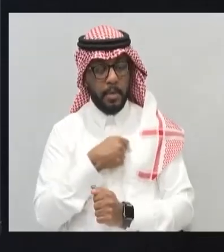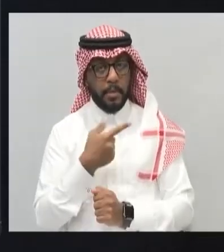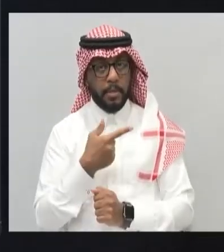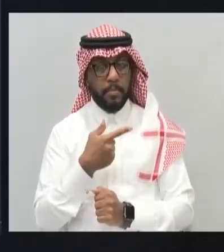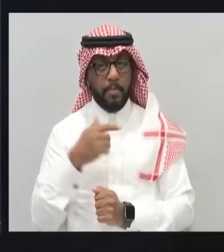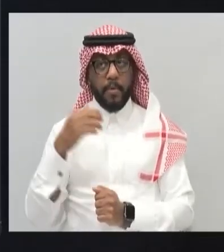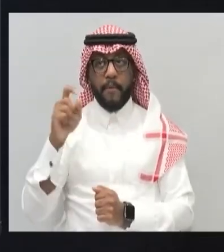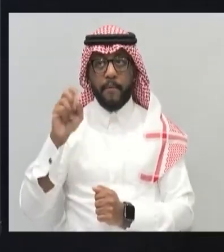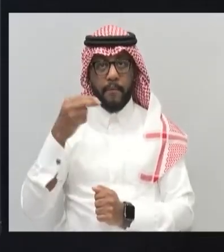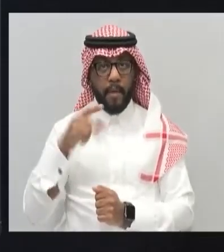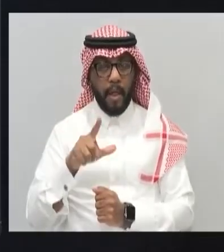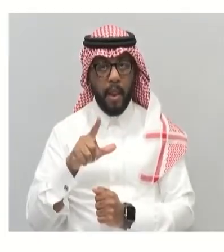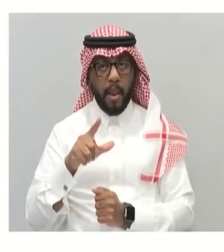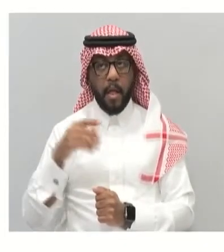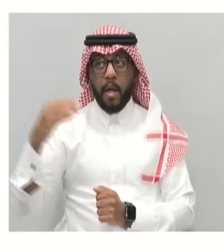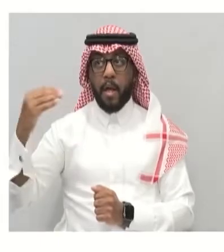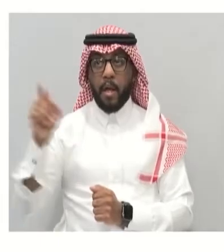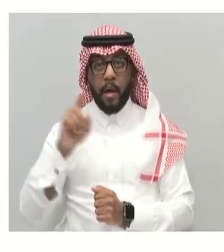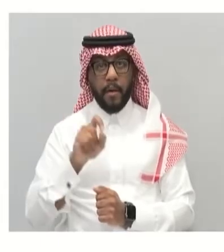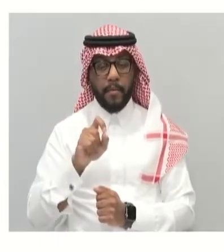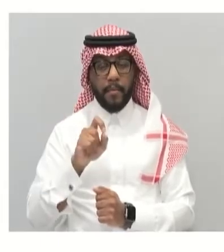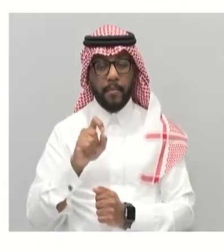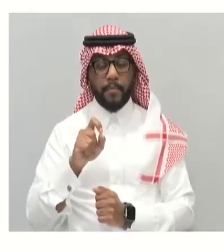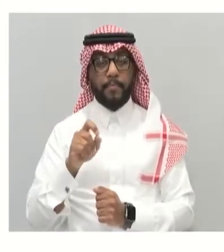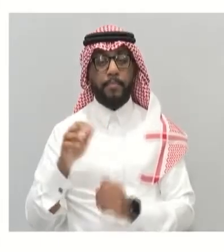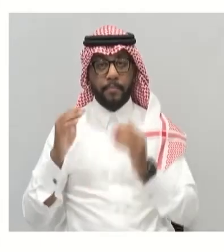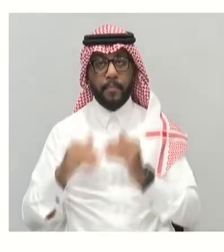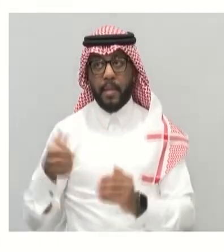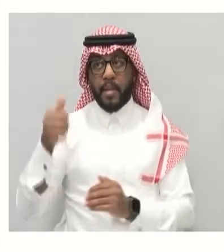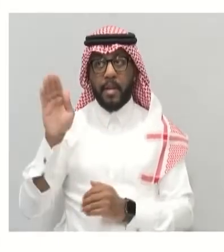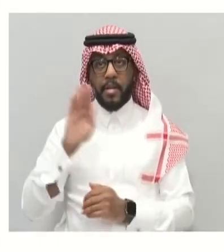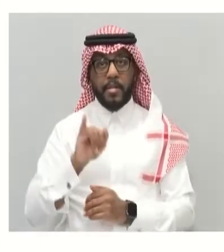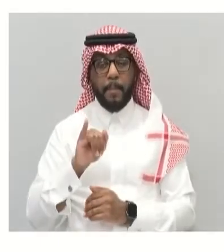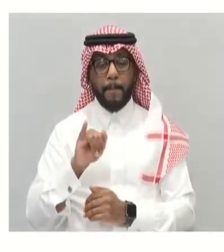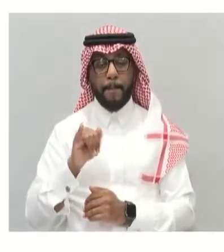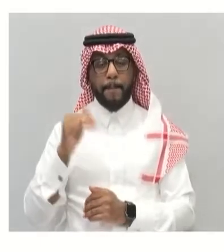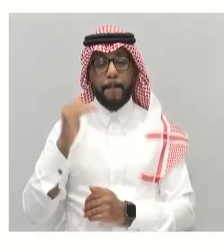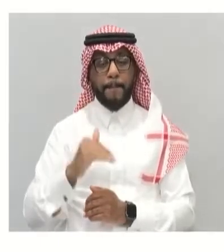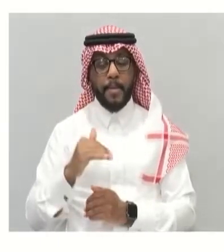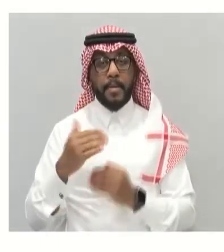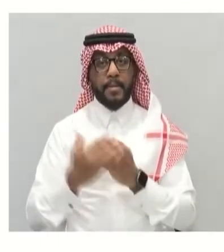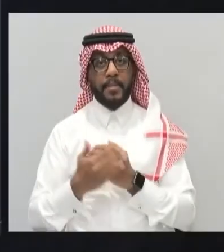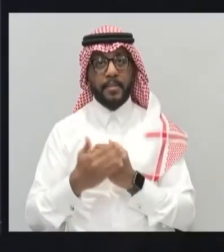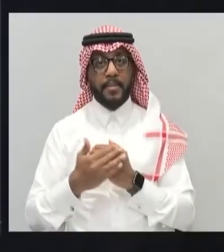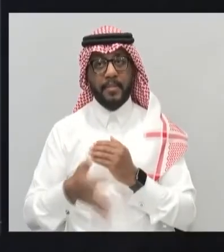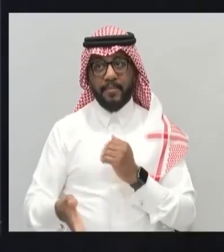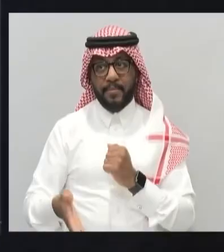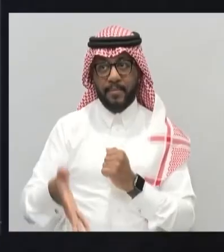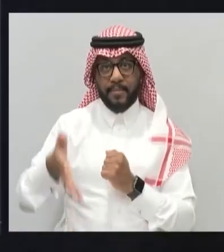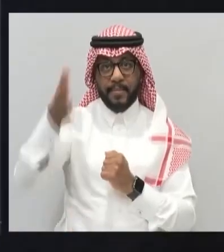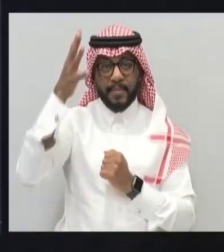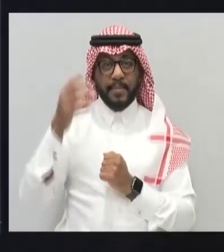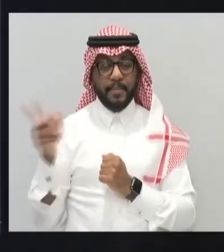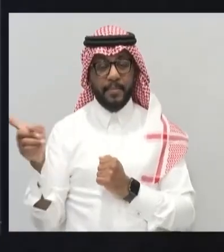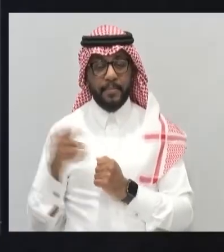او حرف احسنتم هو اسم موقعه في الاعرابي مفعول به ربيان ربى فعل والف الاثنين هي